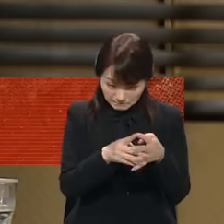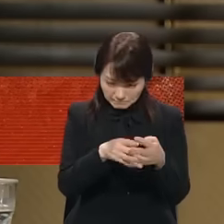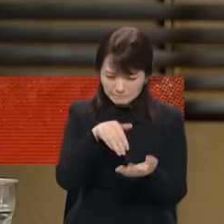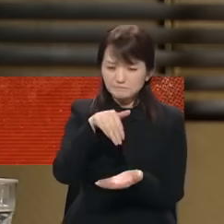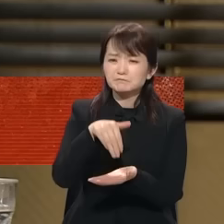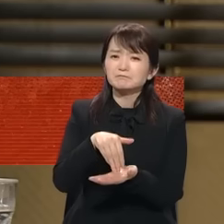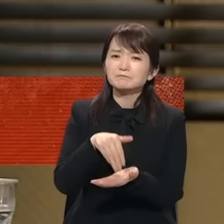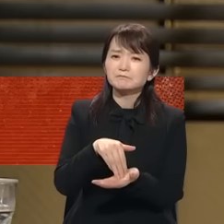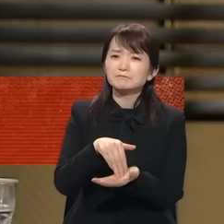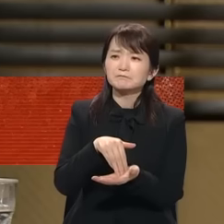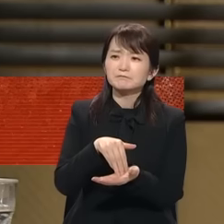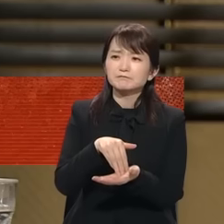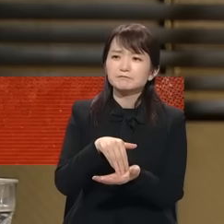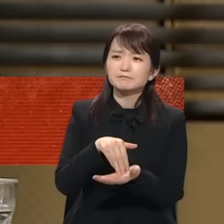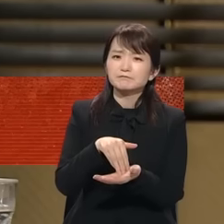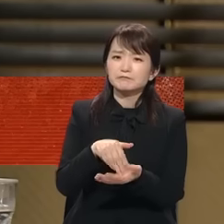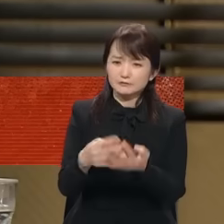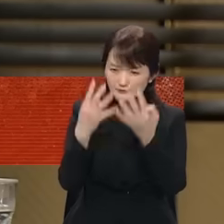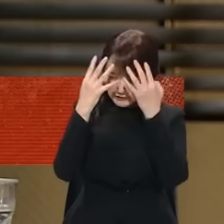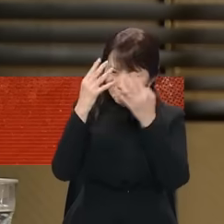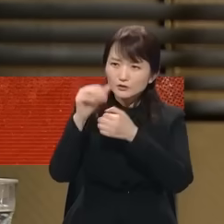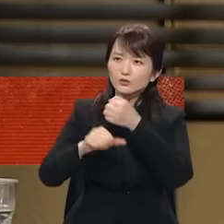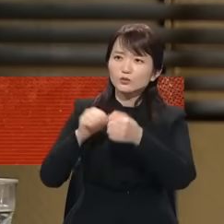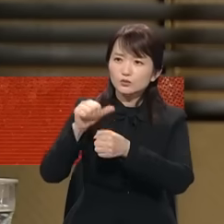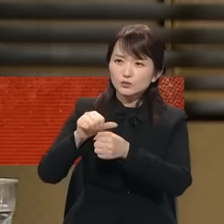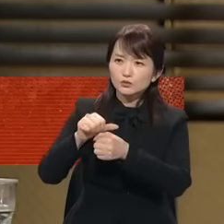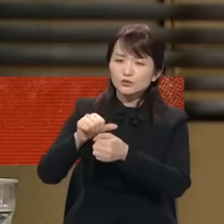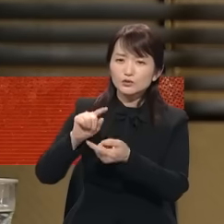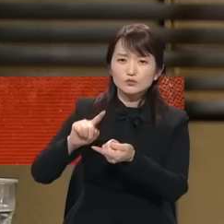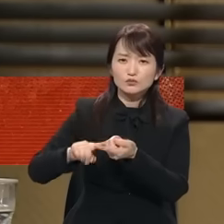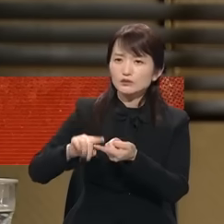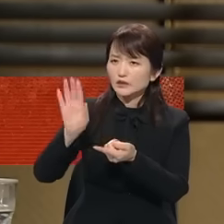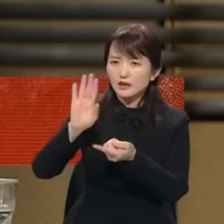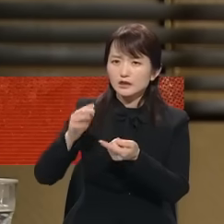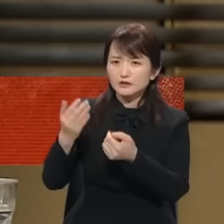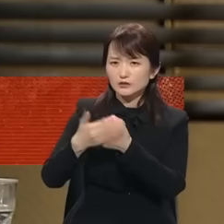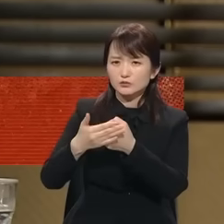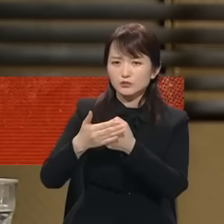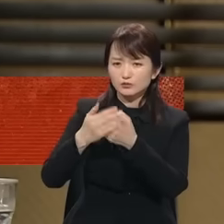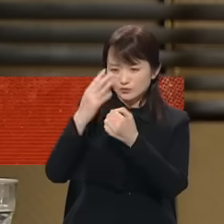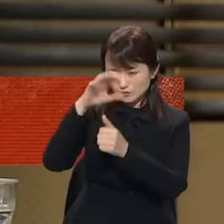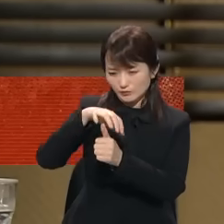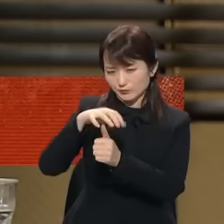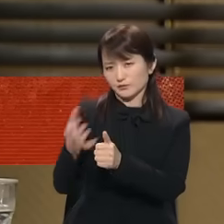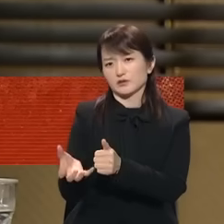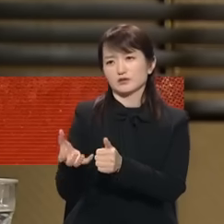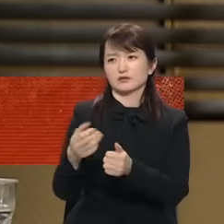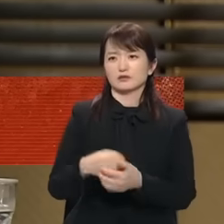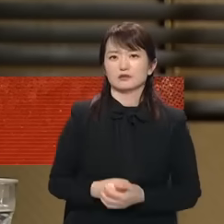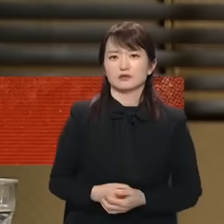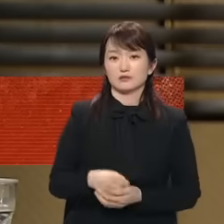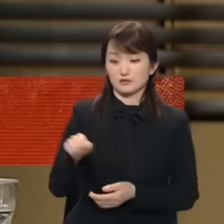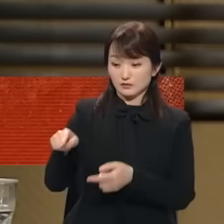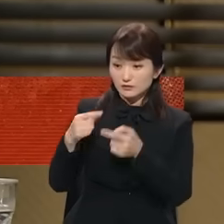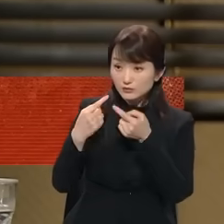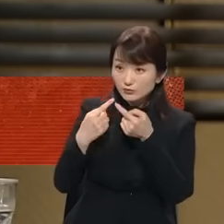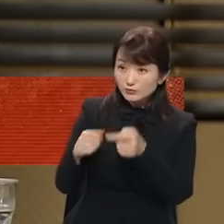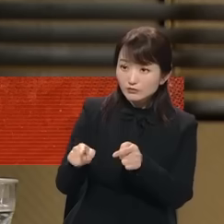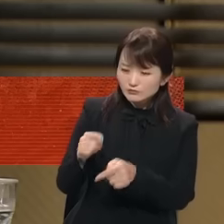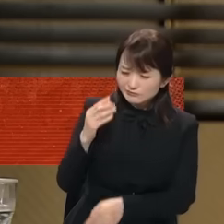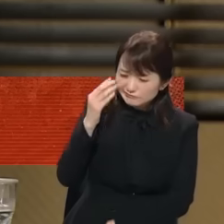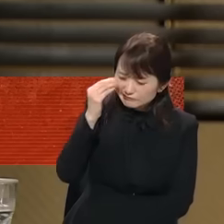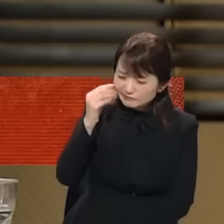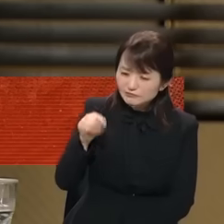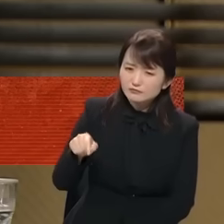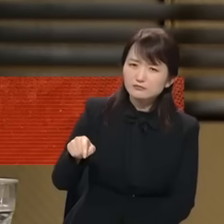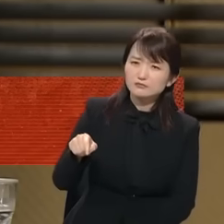했기 때문에 이제 소위 지역 5년이 유지가 된게 아니라 지행로 풀려났다는 겁니다데 이거에서 평가를 이게 이상하다